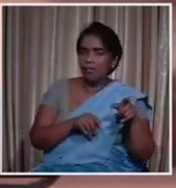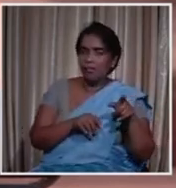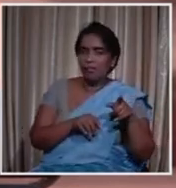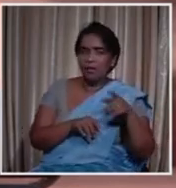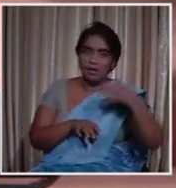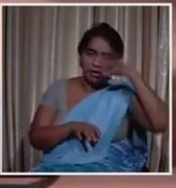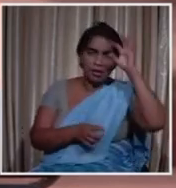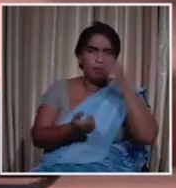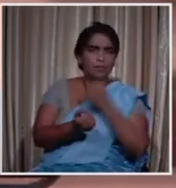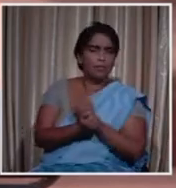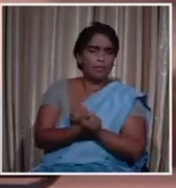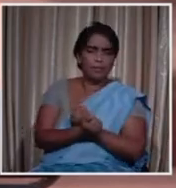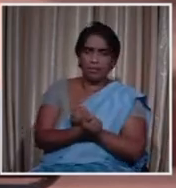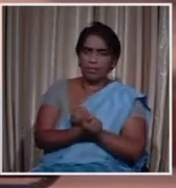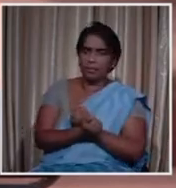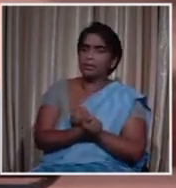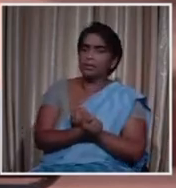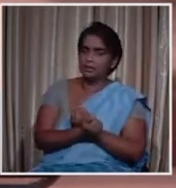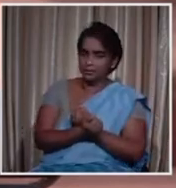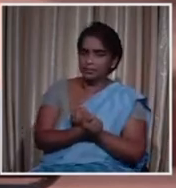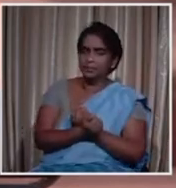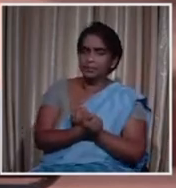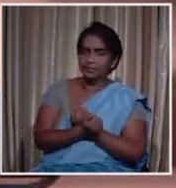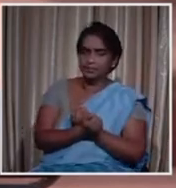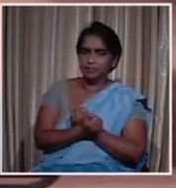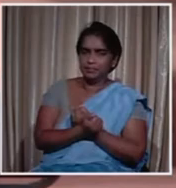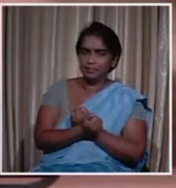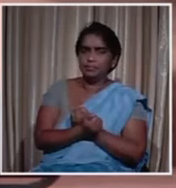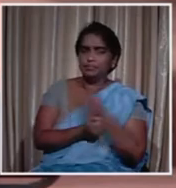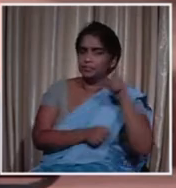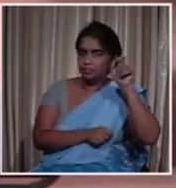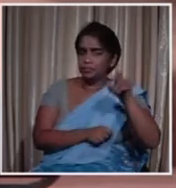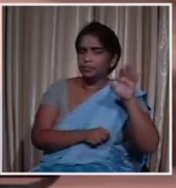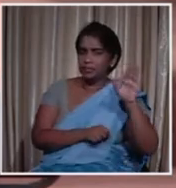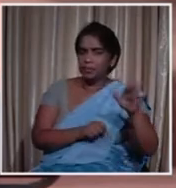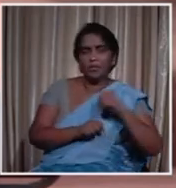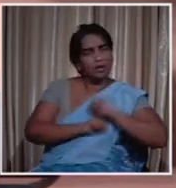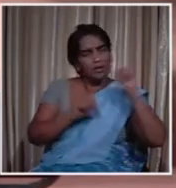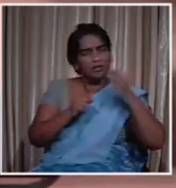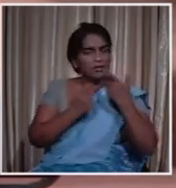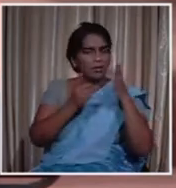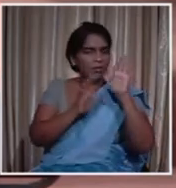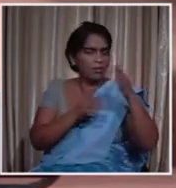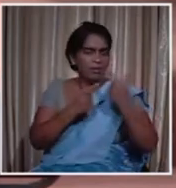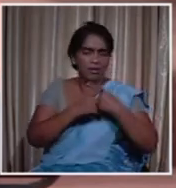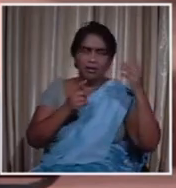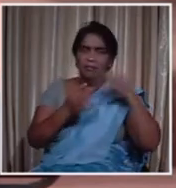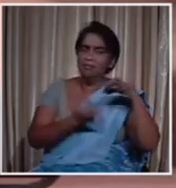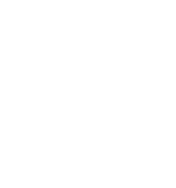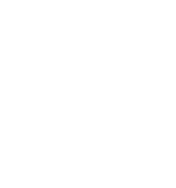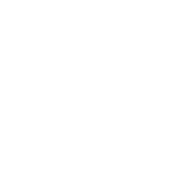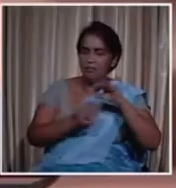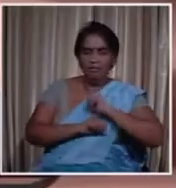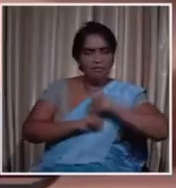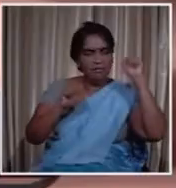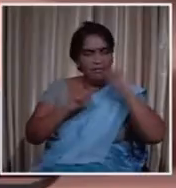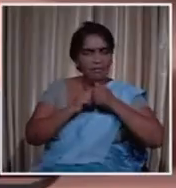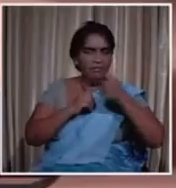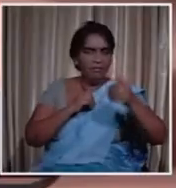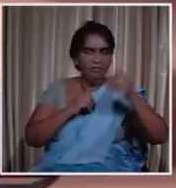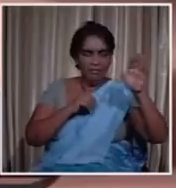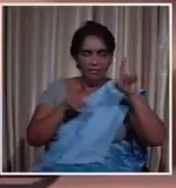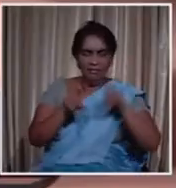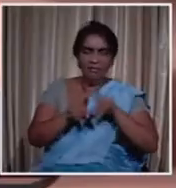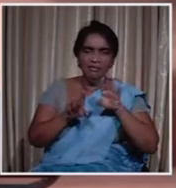காவலர்களை தள்ளுகிறார்கள். இராணுவத்தினரை தள்ளி அவர்கள் தங்களுடைய ஜனநாயக ரீதியான போராட்டங்களை முன்னெடுக்கிறார்கள். நாடு